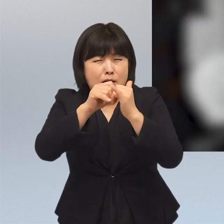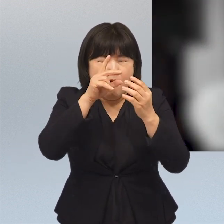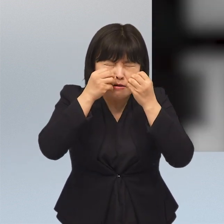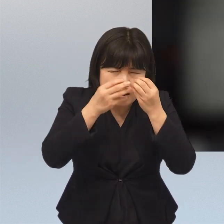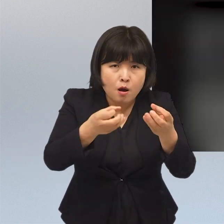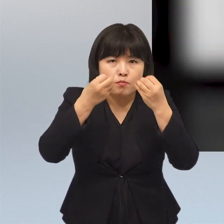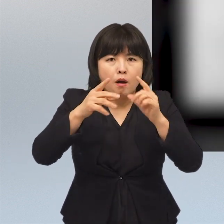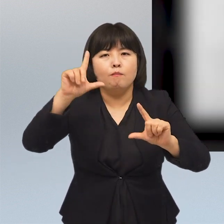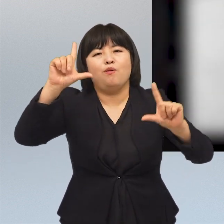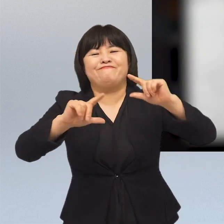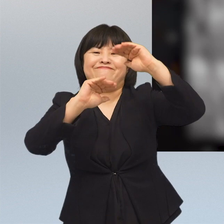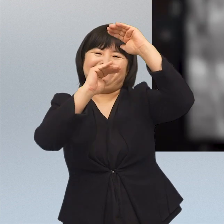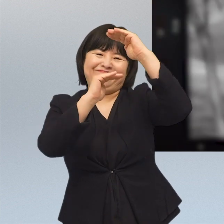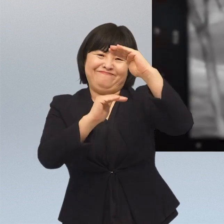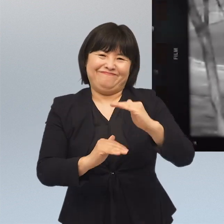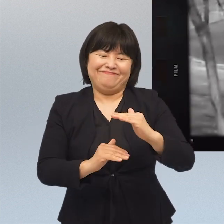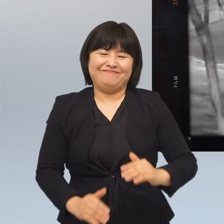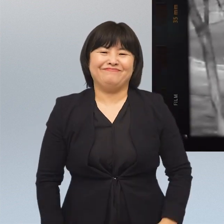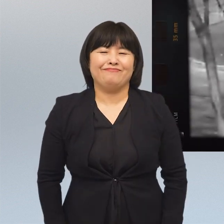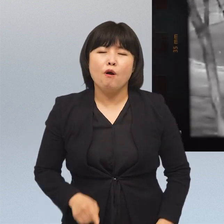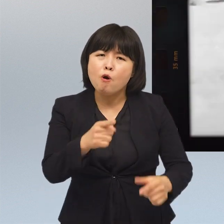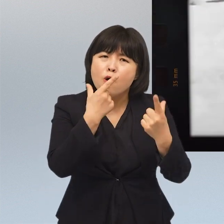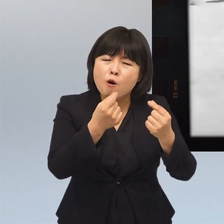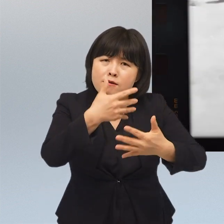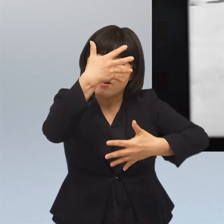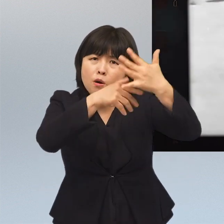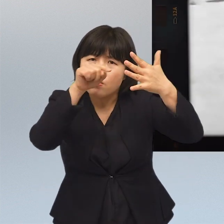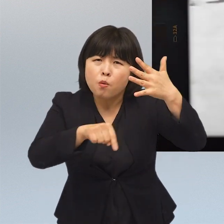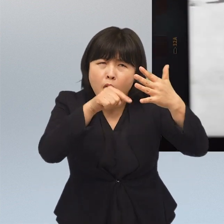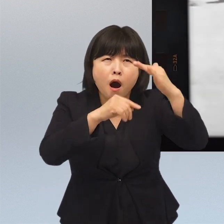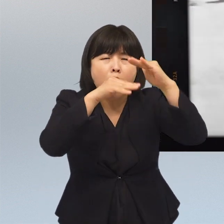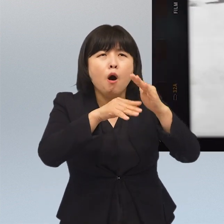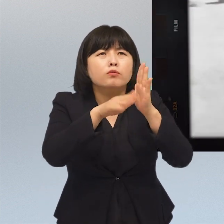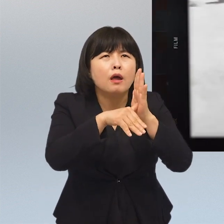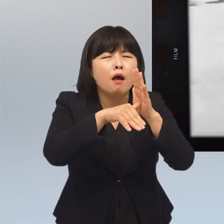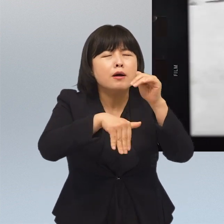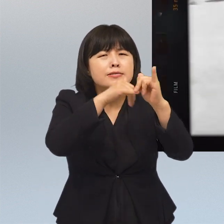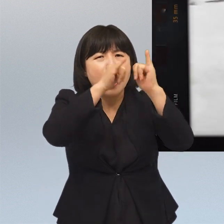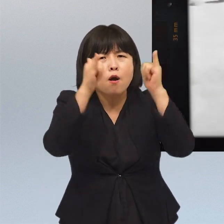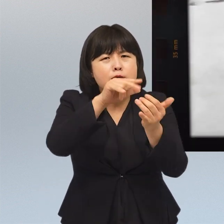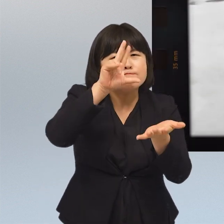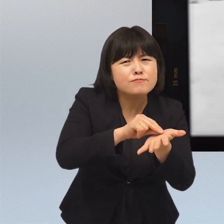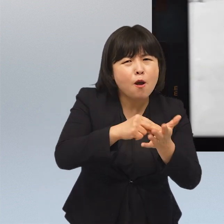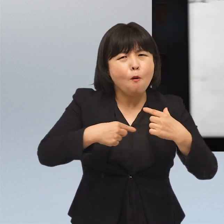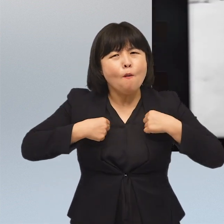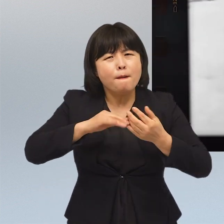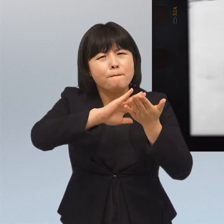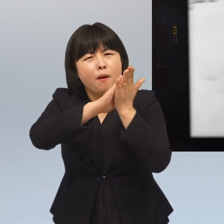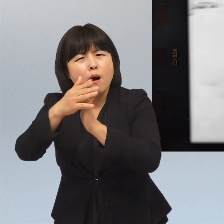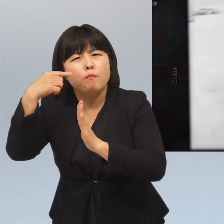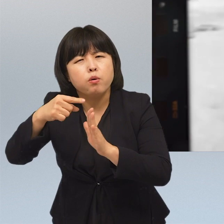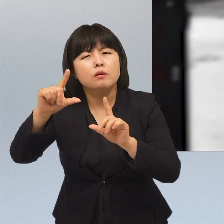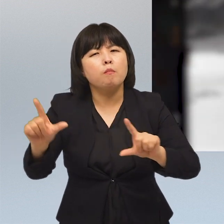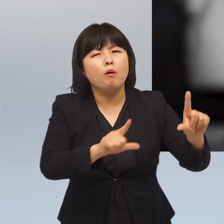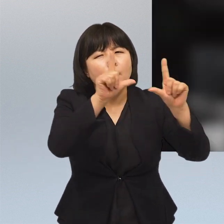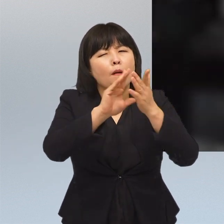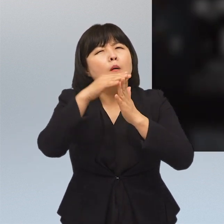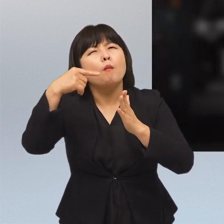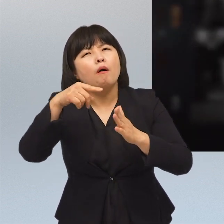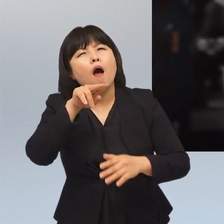새롭게 인식하도록 만들고 있다. 이처럼 영화 속에는 당대 사회 문제나 의식의 변화 등을